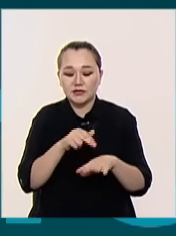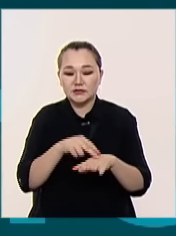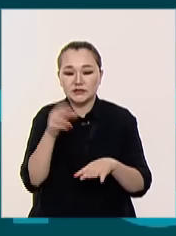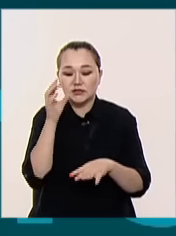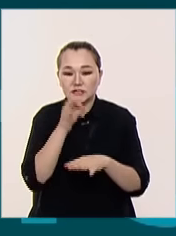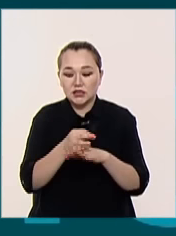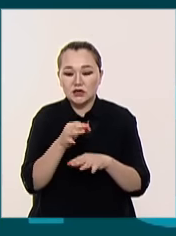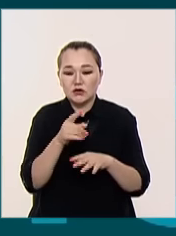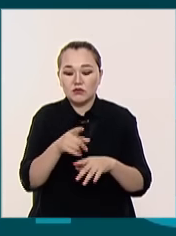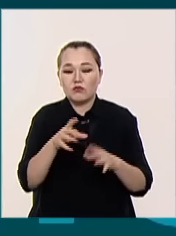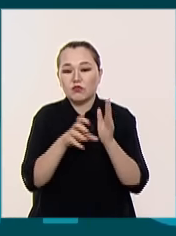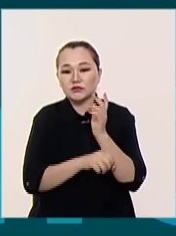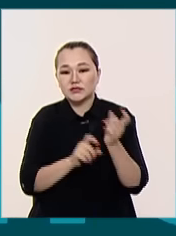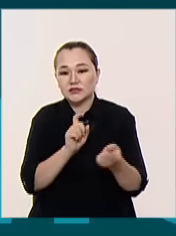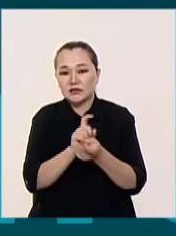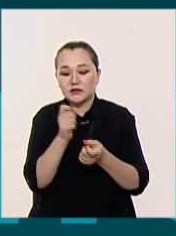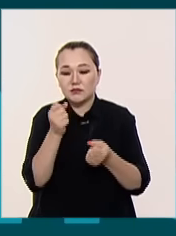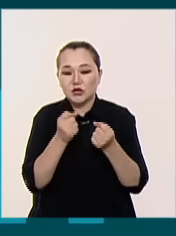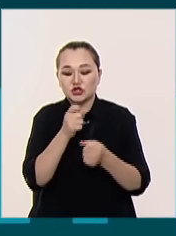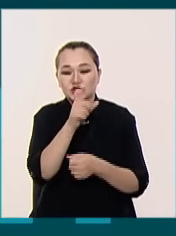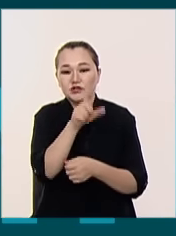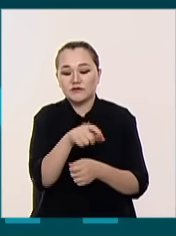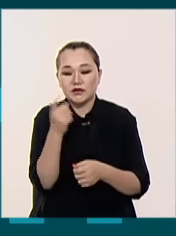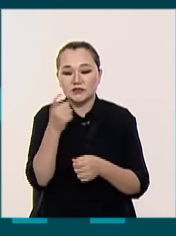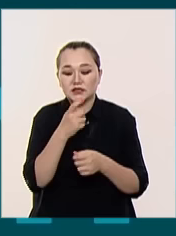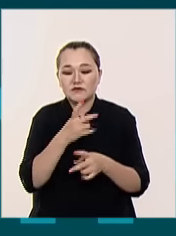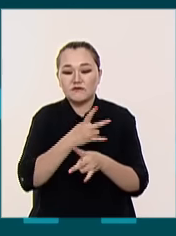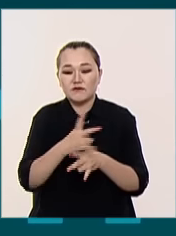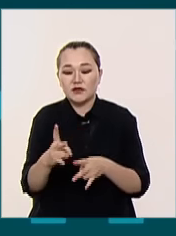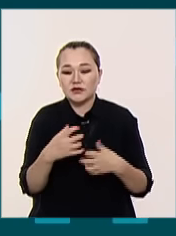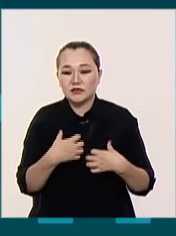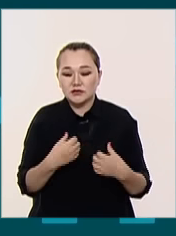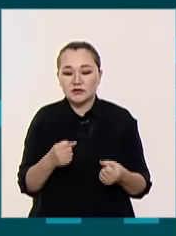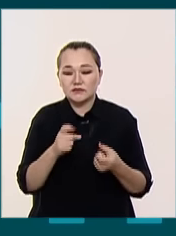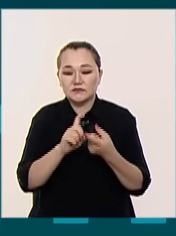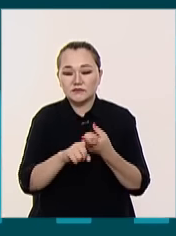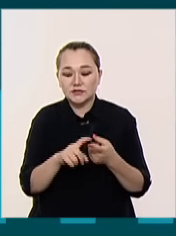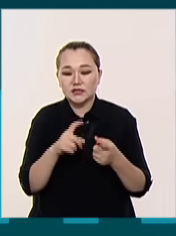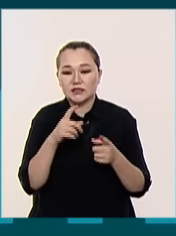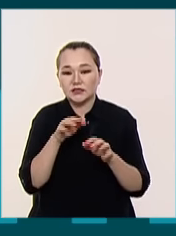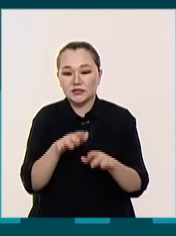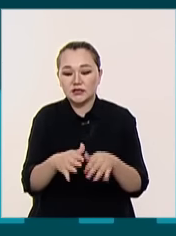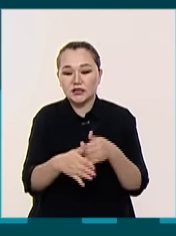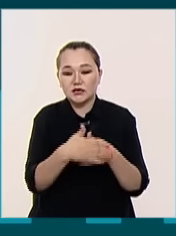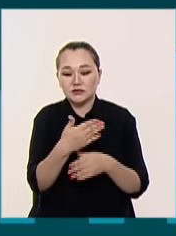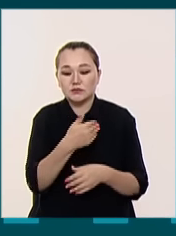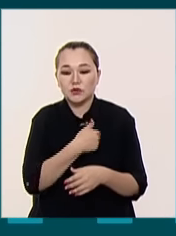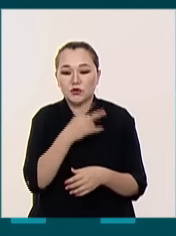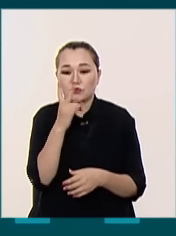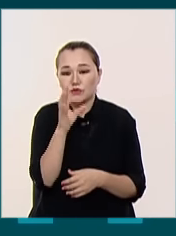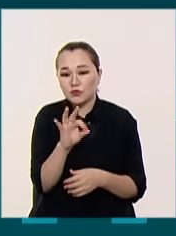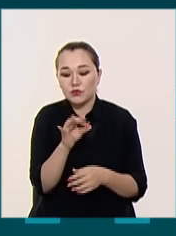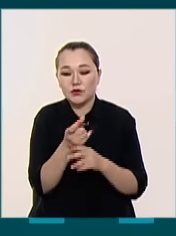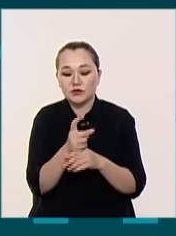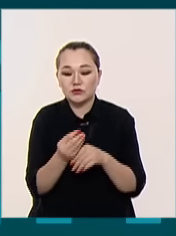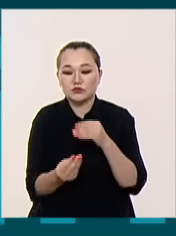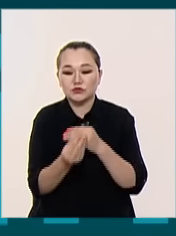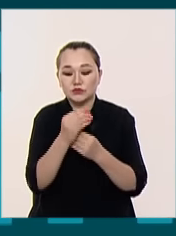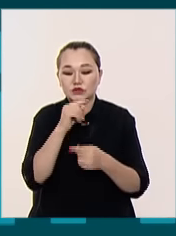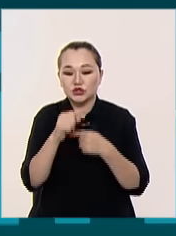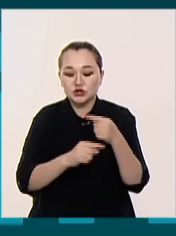департаментіндегілер жанжалдан кейін көлік жүргізушіне қатысты жануарларға қатыгезді көрсету бабы бойынша іс қозғаған екен. Алайда ол әлеуметтік желі